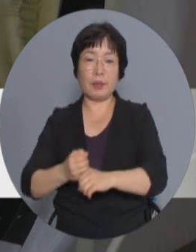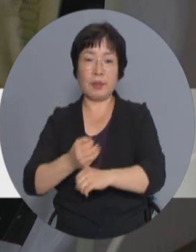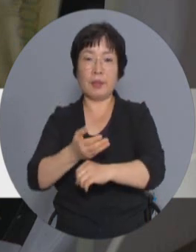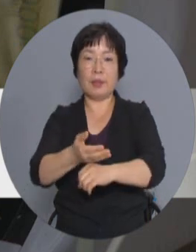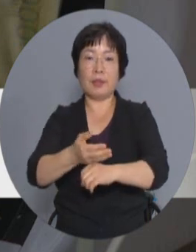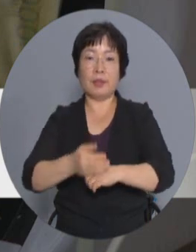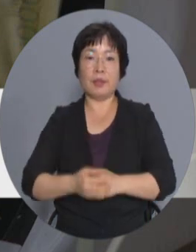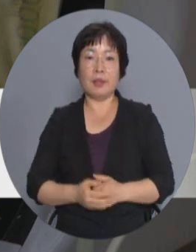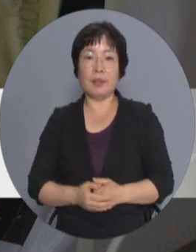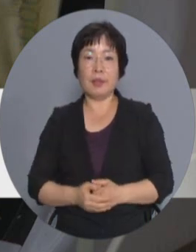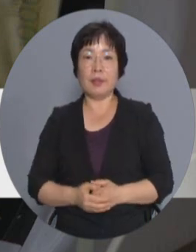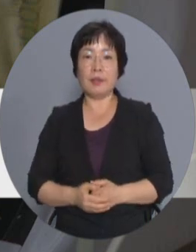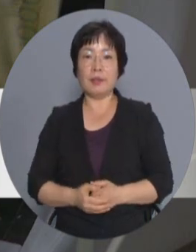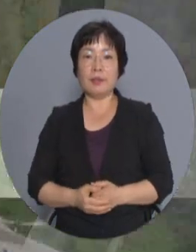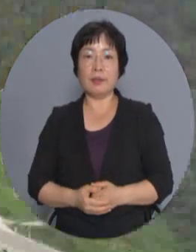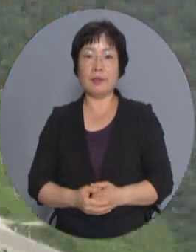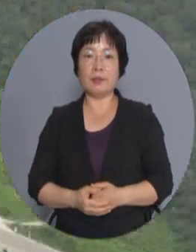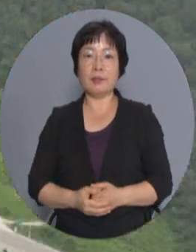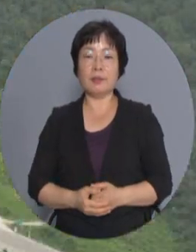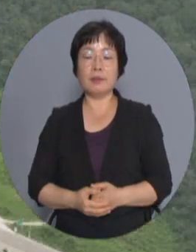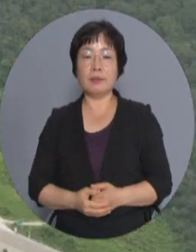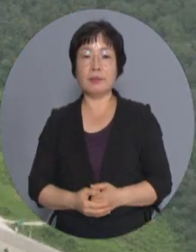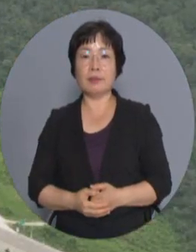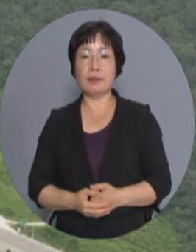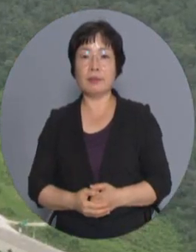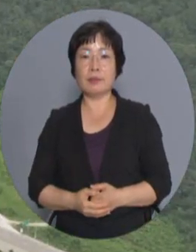문영철 기자입니다.